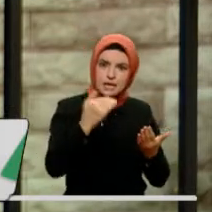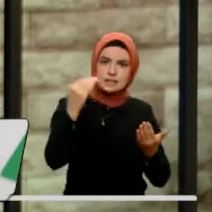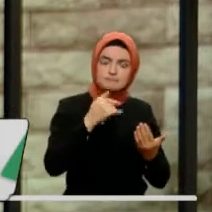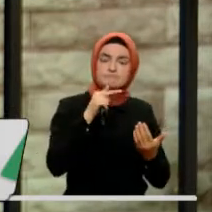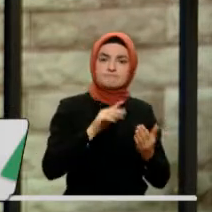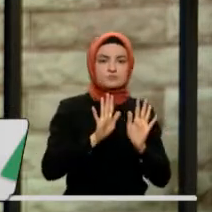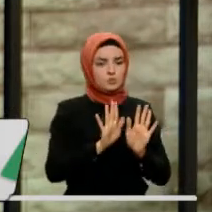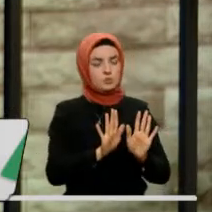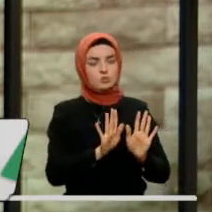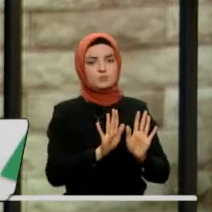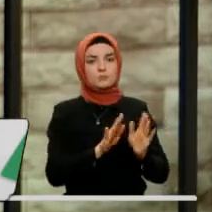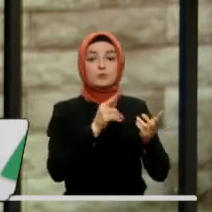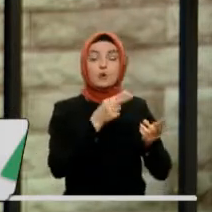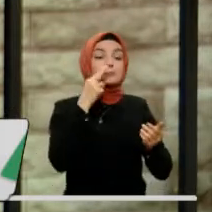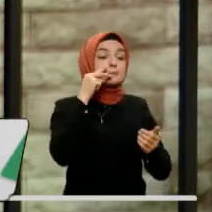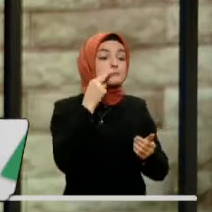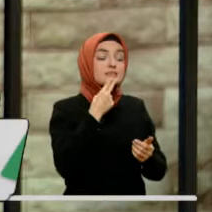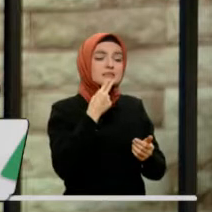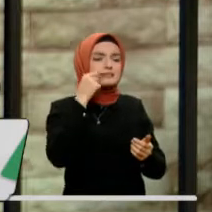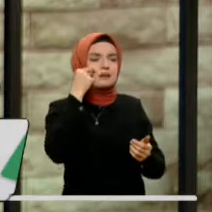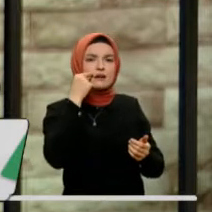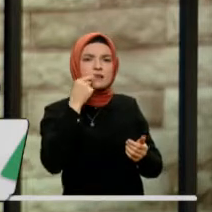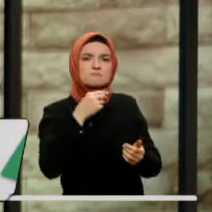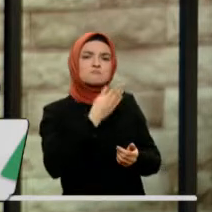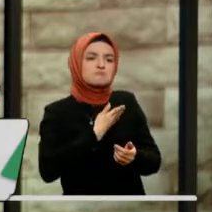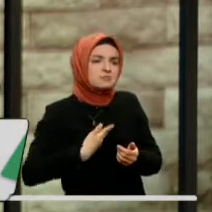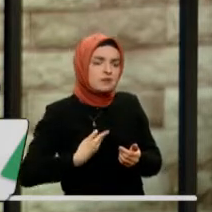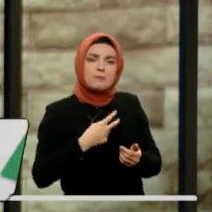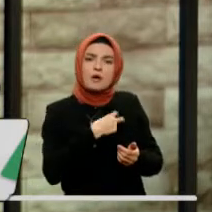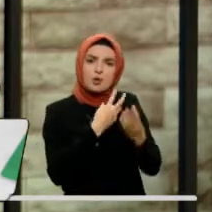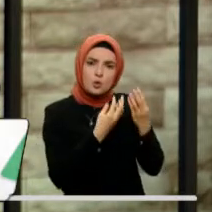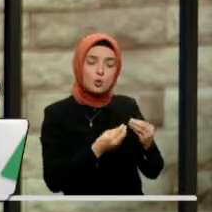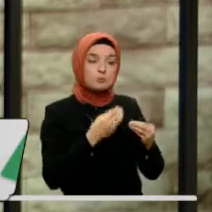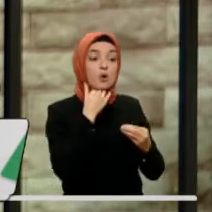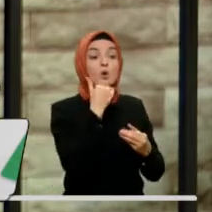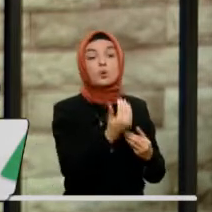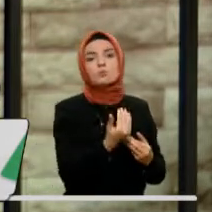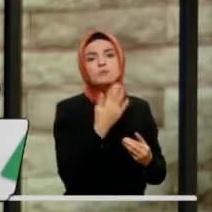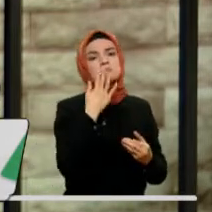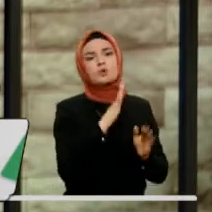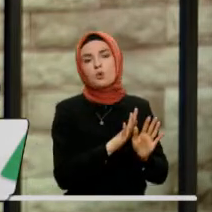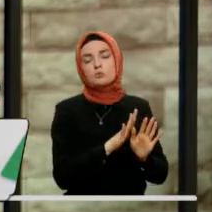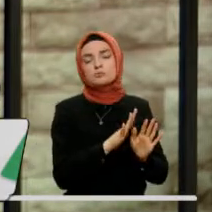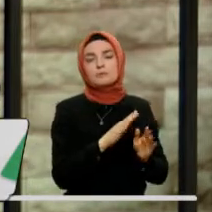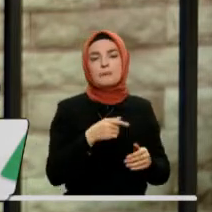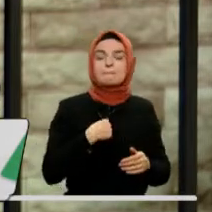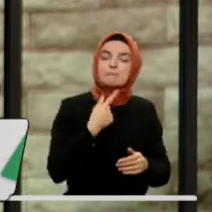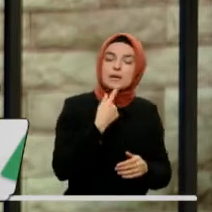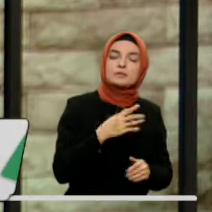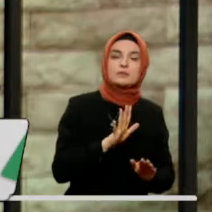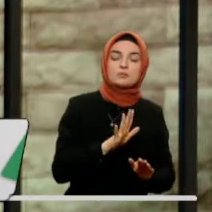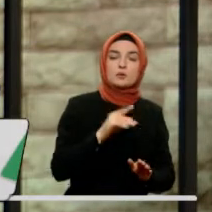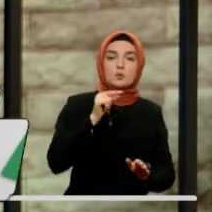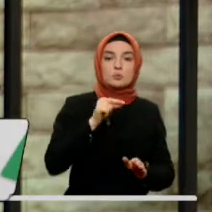bakalım. Öyle bir kız ya da erkekten hoşlanma diye bir ilişki olmaz. Yok böyle bir şey. Ben demiyorum ki bunu.